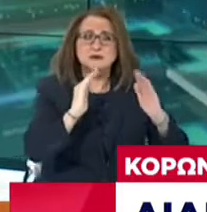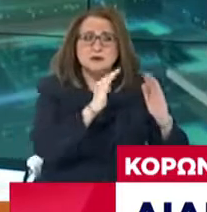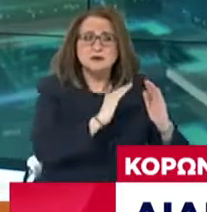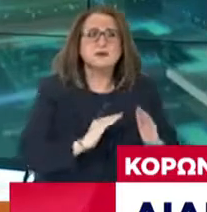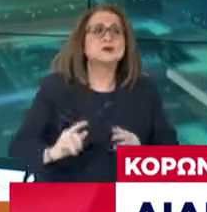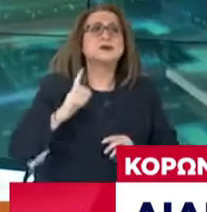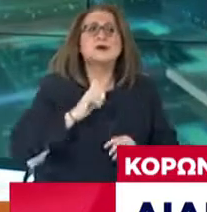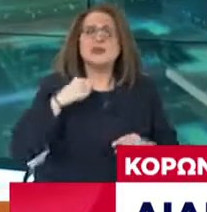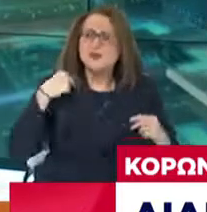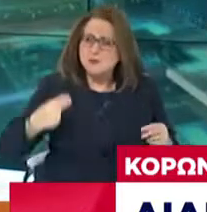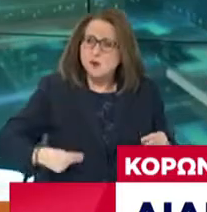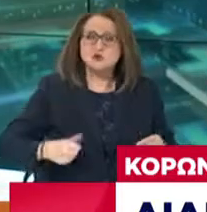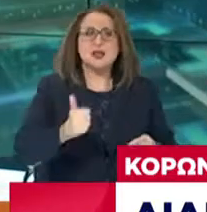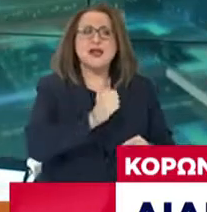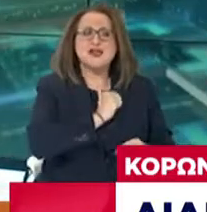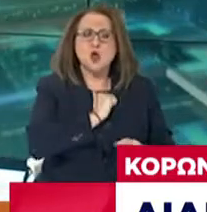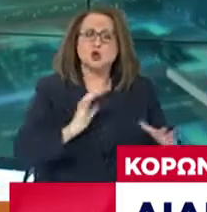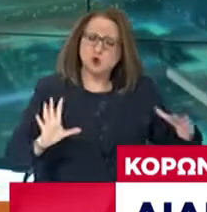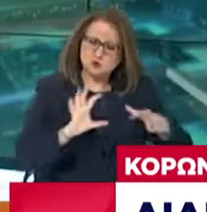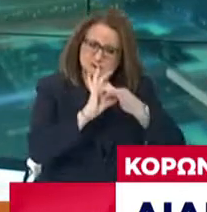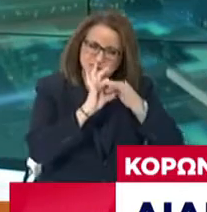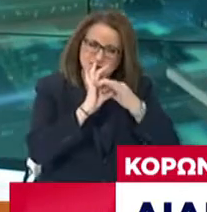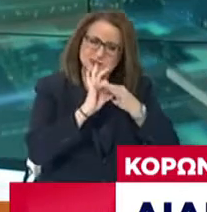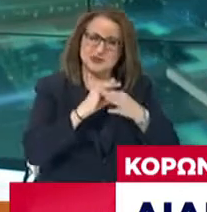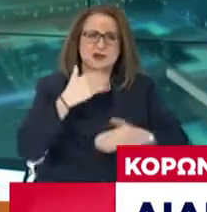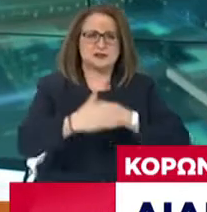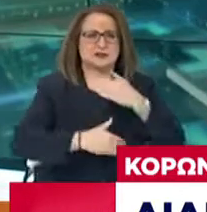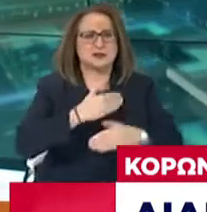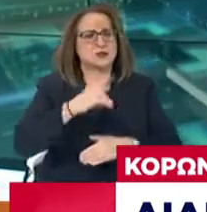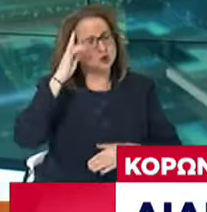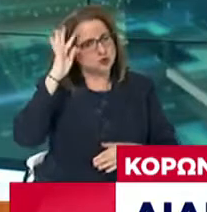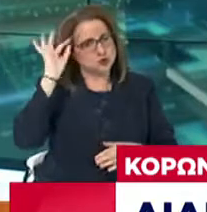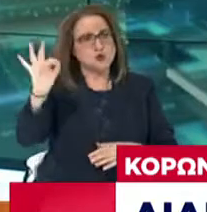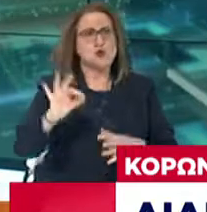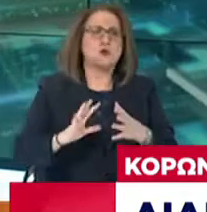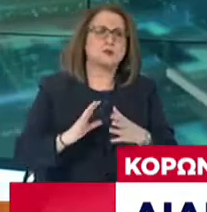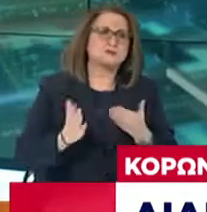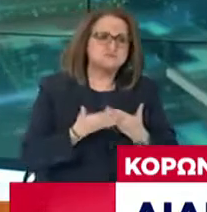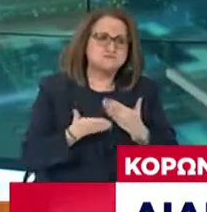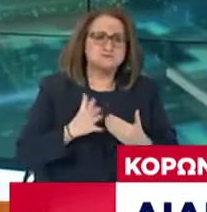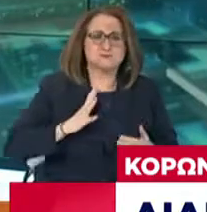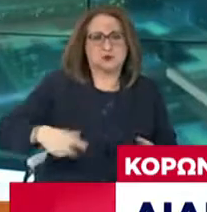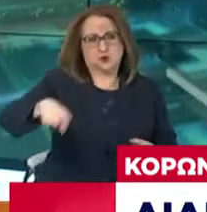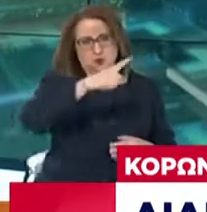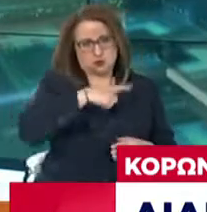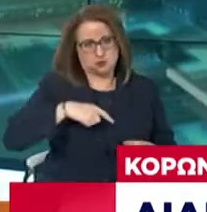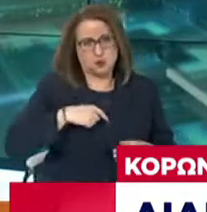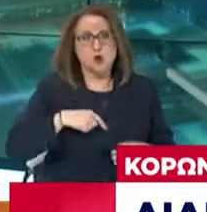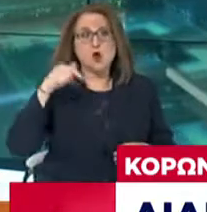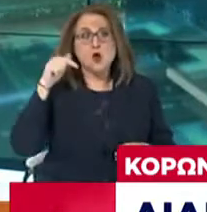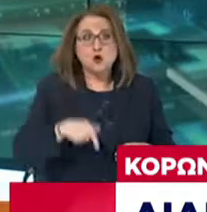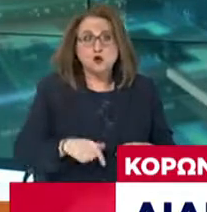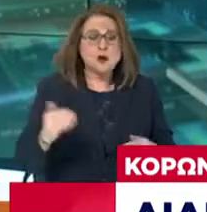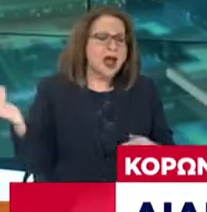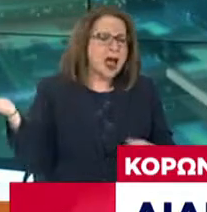δημόσιος και ιδιωτικός τομέας καλούνται να συνεργαστούν για το κοινό καλό. Με διαδικασίες εξπρες προσλαμβάνονται